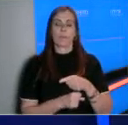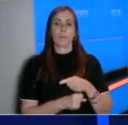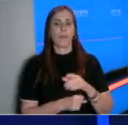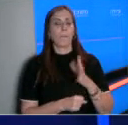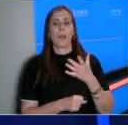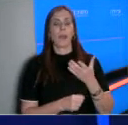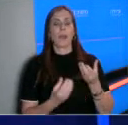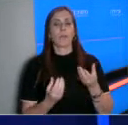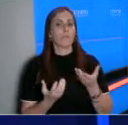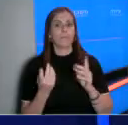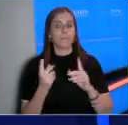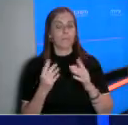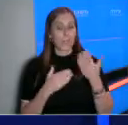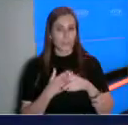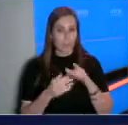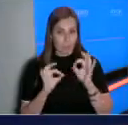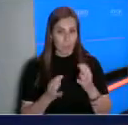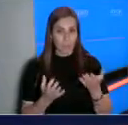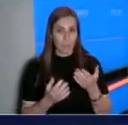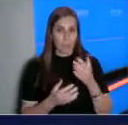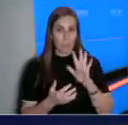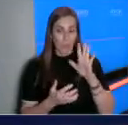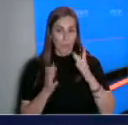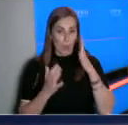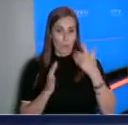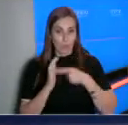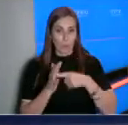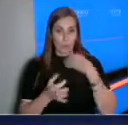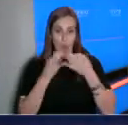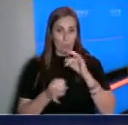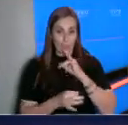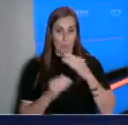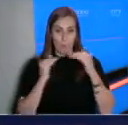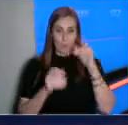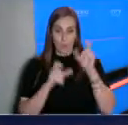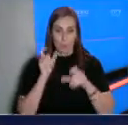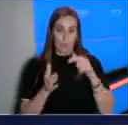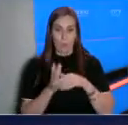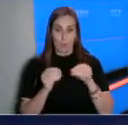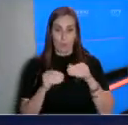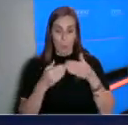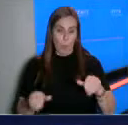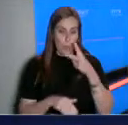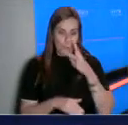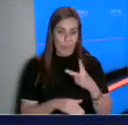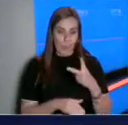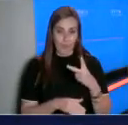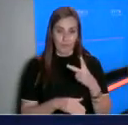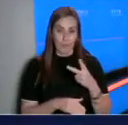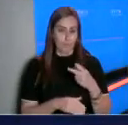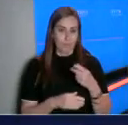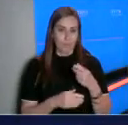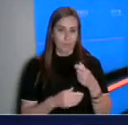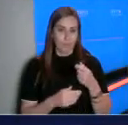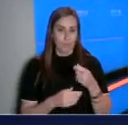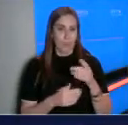סטפ. מה התוצאה? התוצאה היא בעצם חמישה סיבובים של שאלות טריוויה, מותאמות לאנשים שהם לקויי ראייה, נגיד ברמה